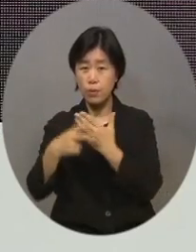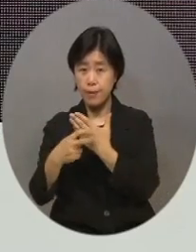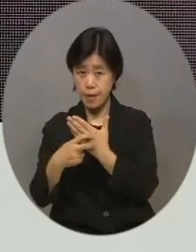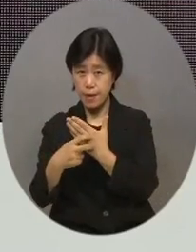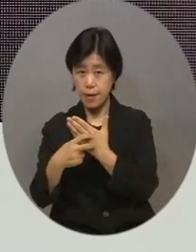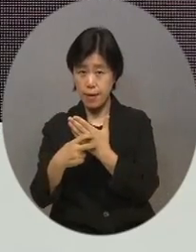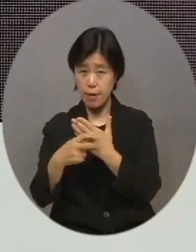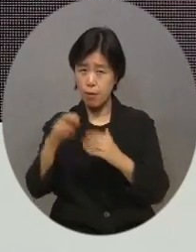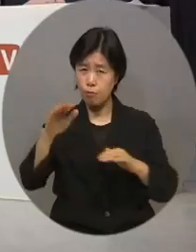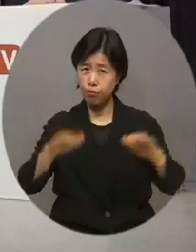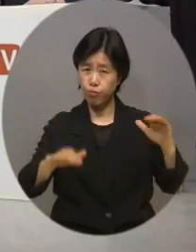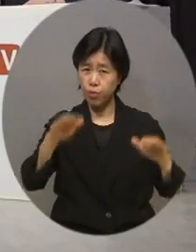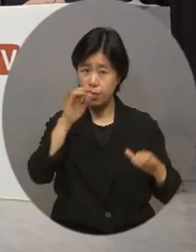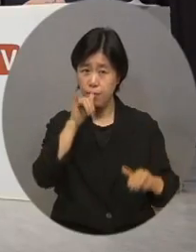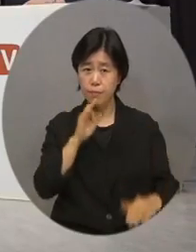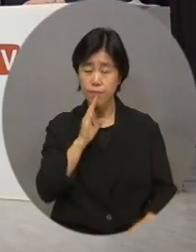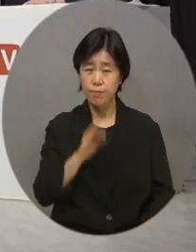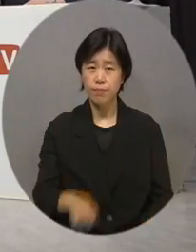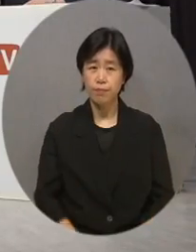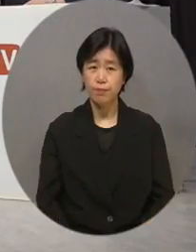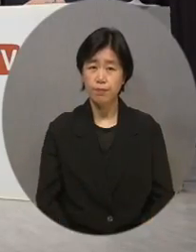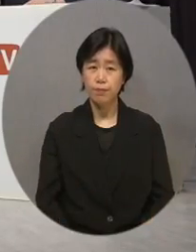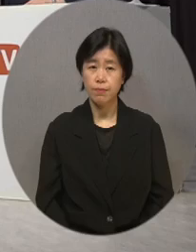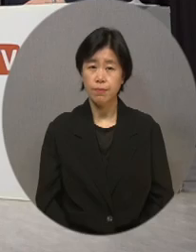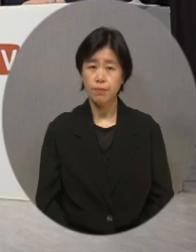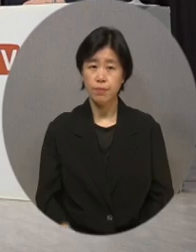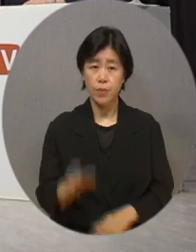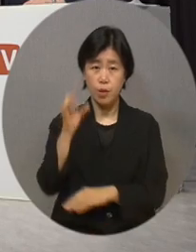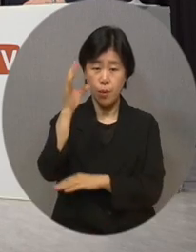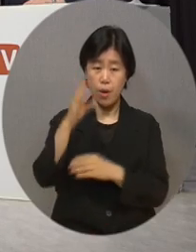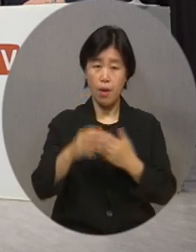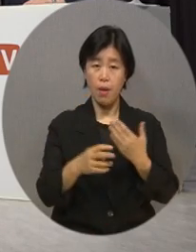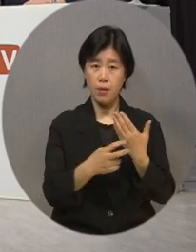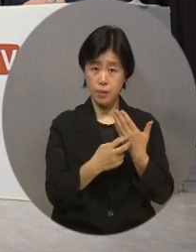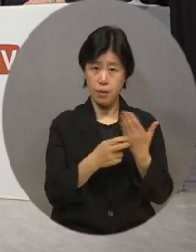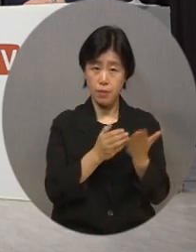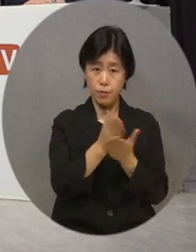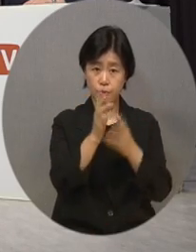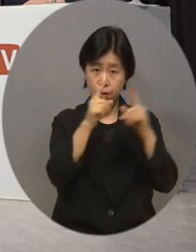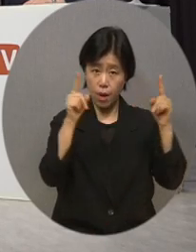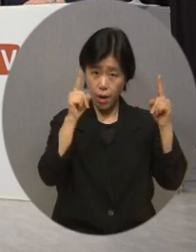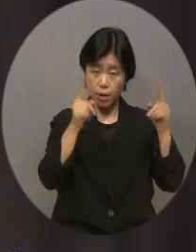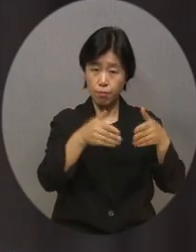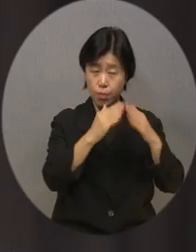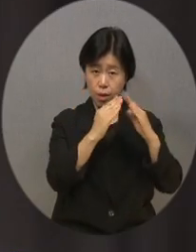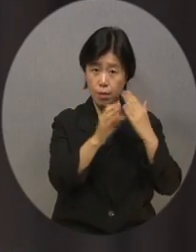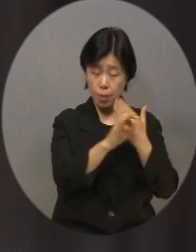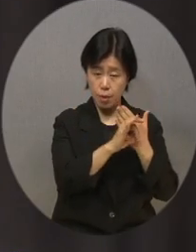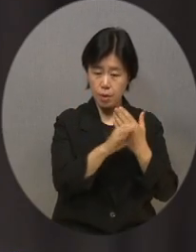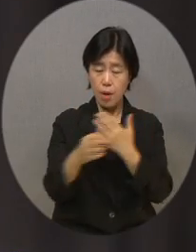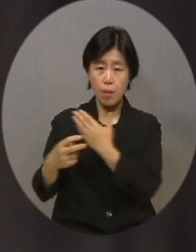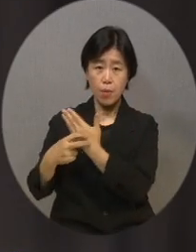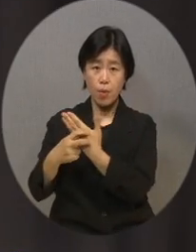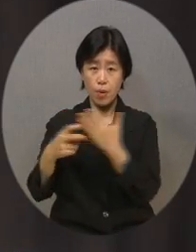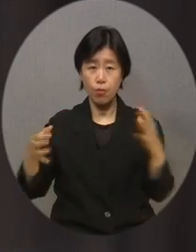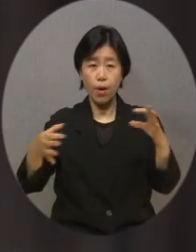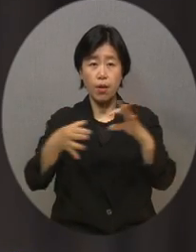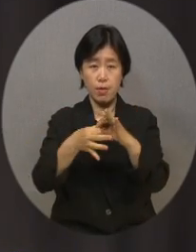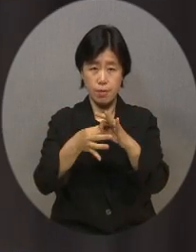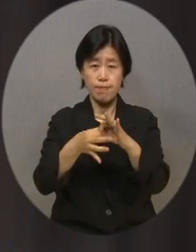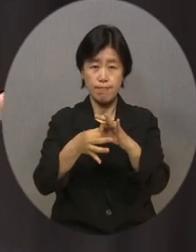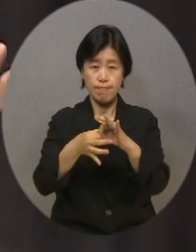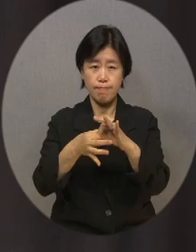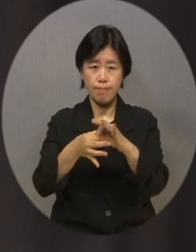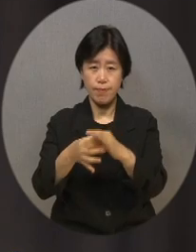의대로 맞죠. 지정돼가지고 병원 원래 의과대학이 생기면 이제 병원이 같이 있어야 그 학생들을 수련도 하고 예, 예. 그 병원을 또 유지도